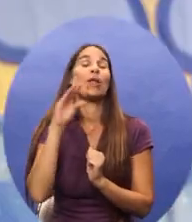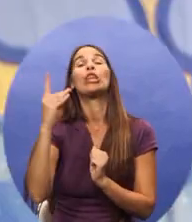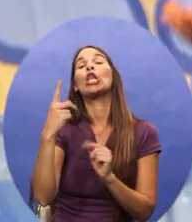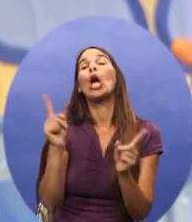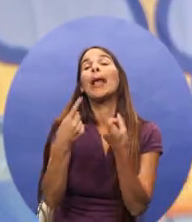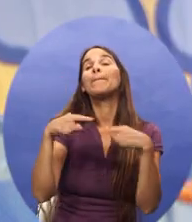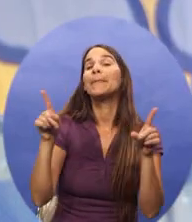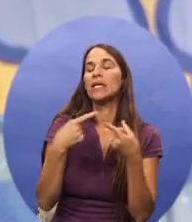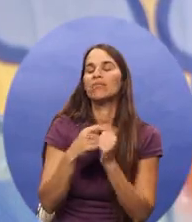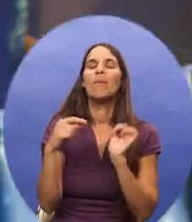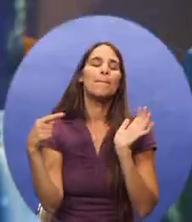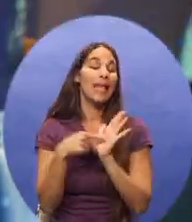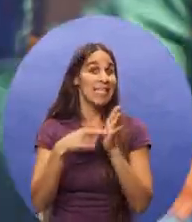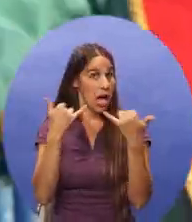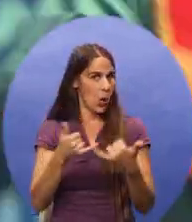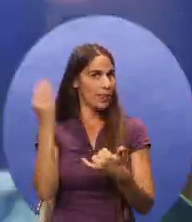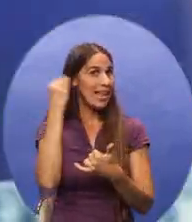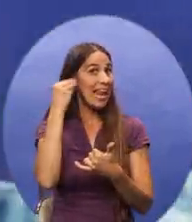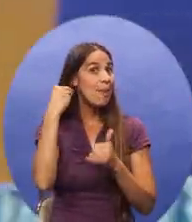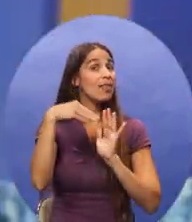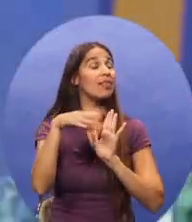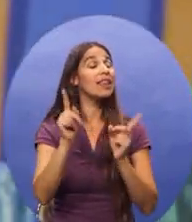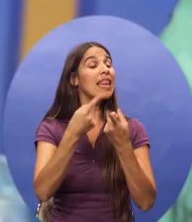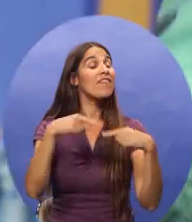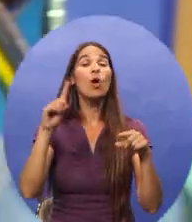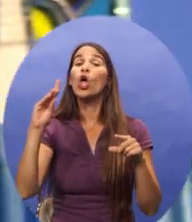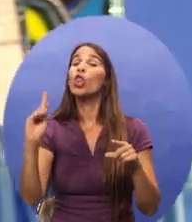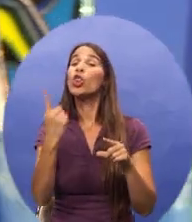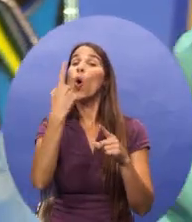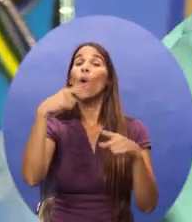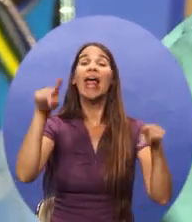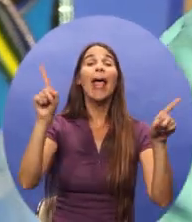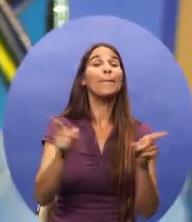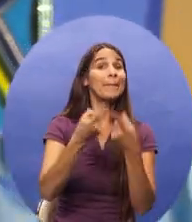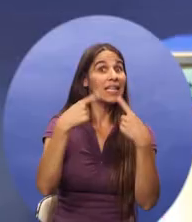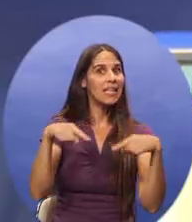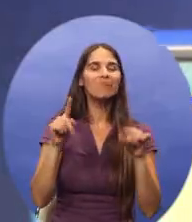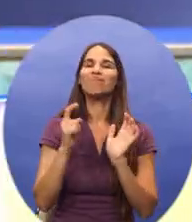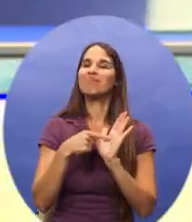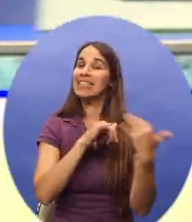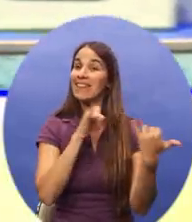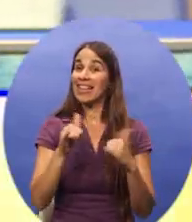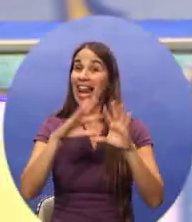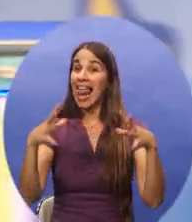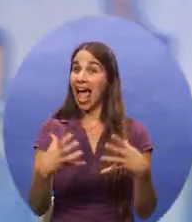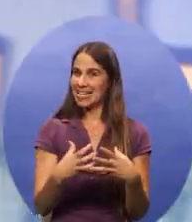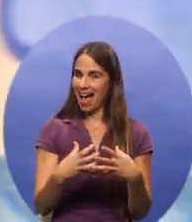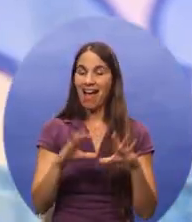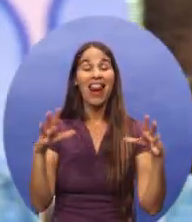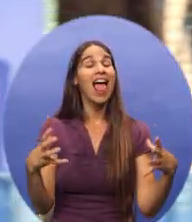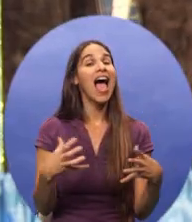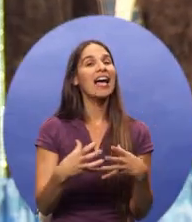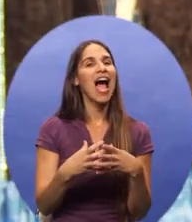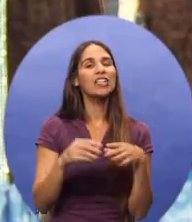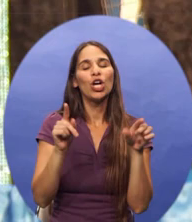התוכנית? דרורמי, נכון. ולכן היום נלמד את התווין דורמי. ולשם כך הבאתי את הלהקה